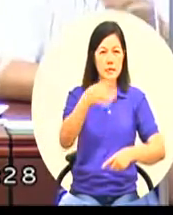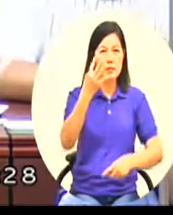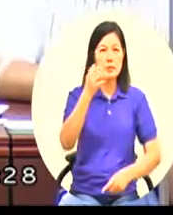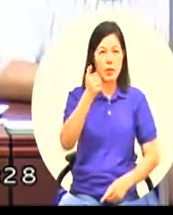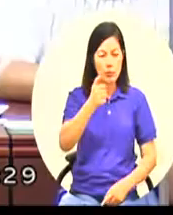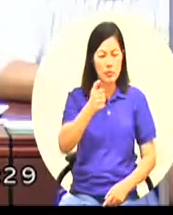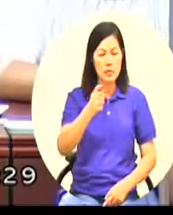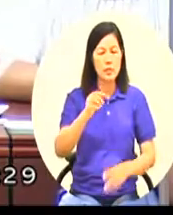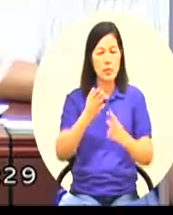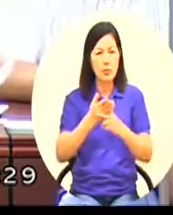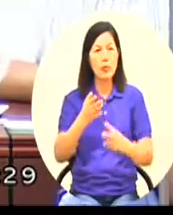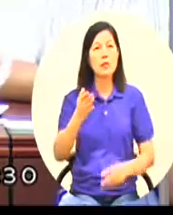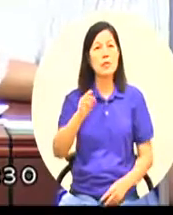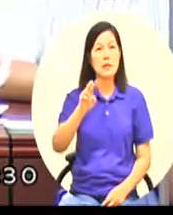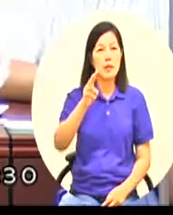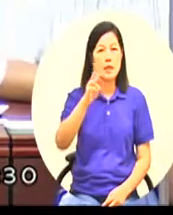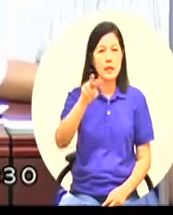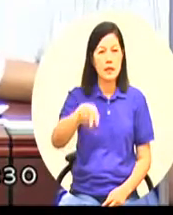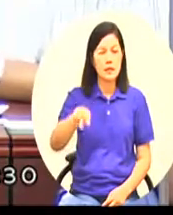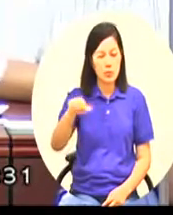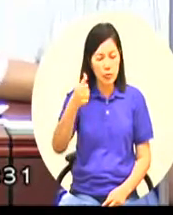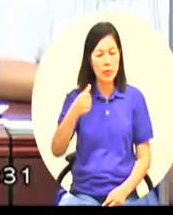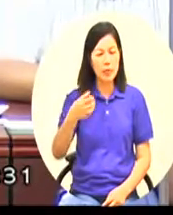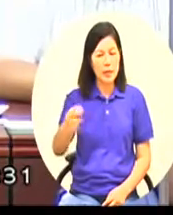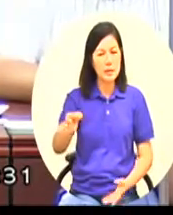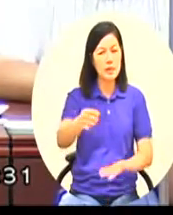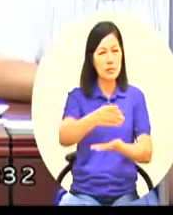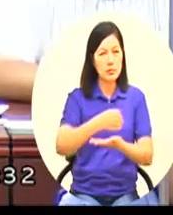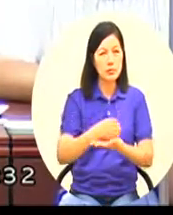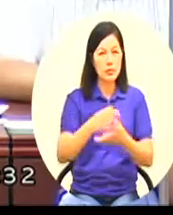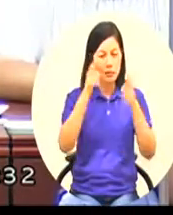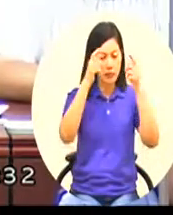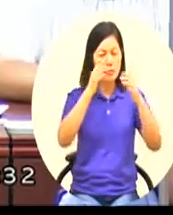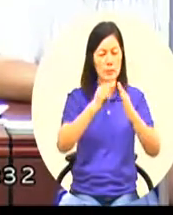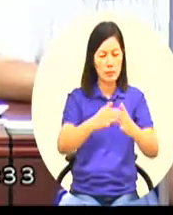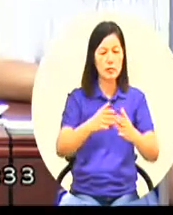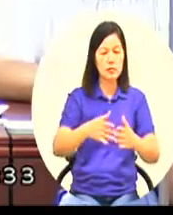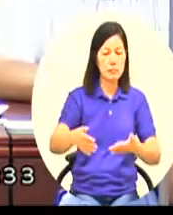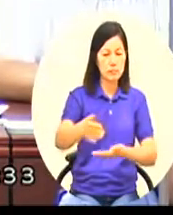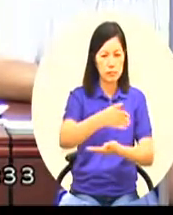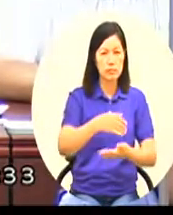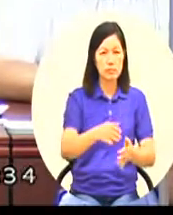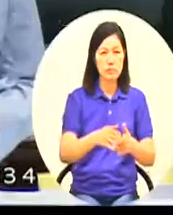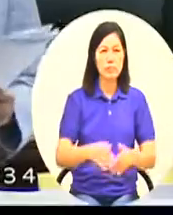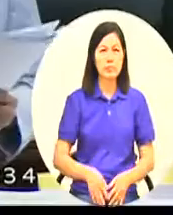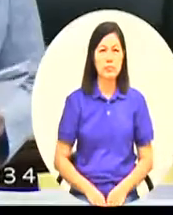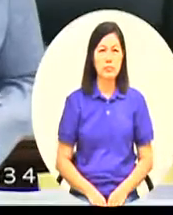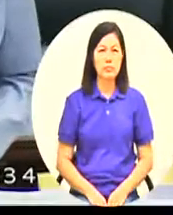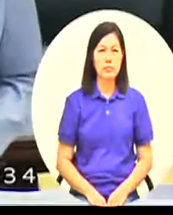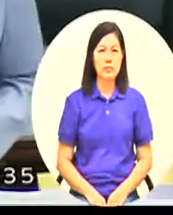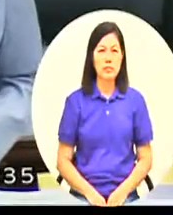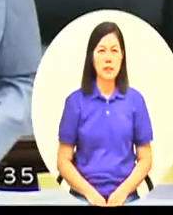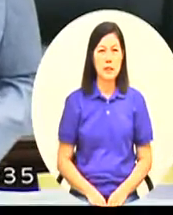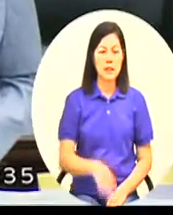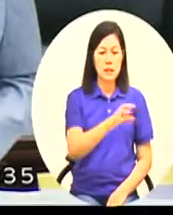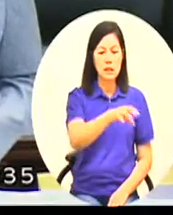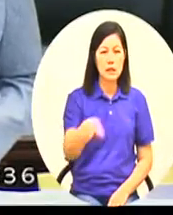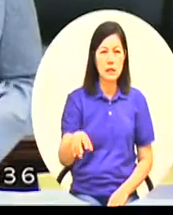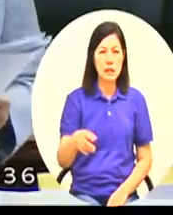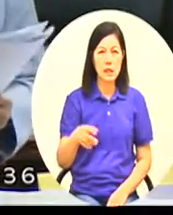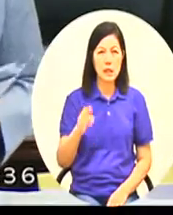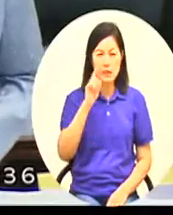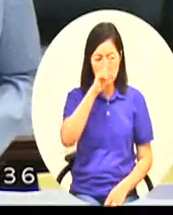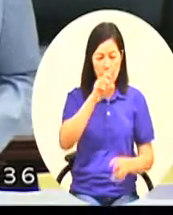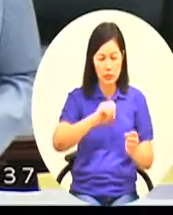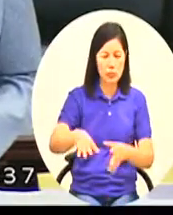2450或2500的这个价格来收取，按高雄企业价来分。 好，谢谢局长。我想吼，咱这两个厂应该袂收袂到分数啦，